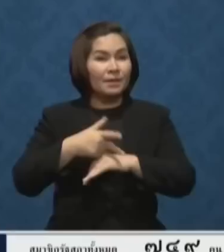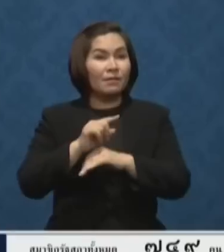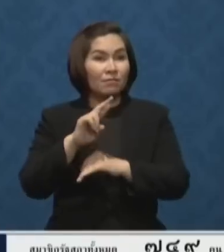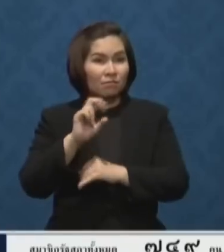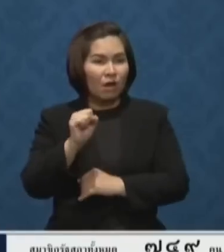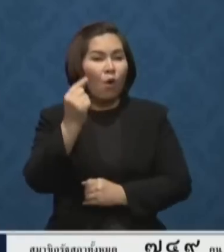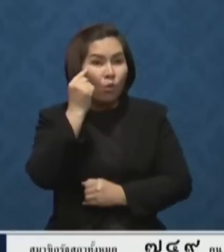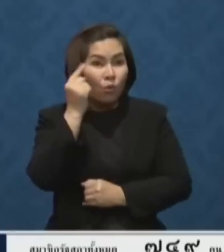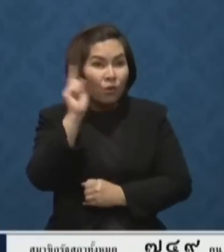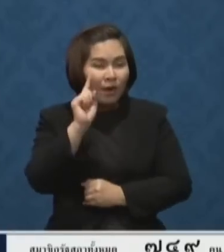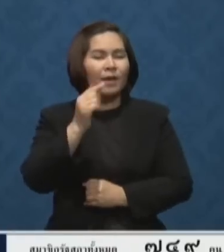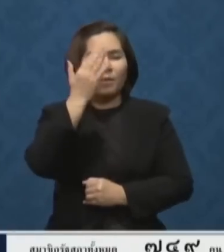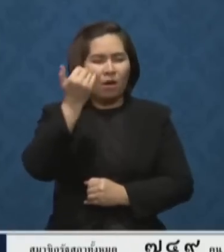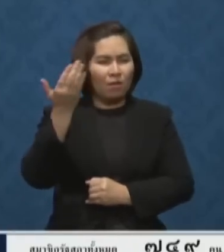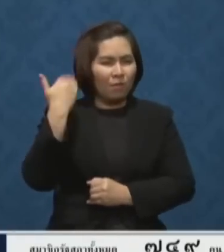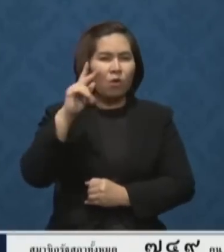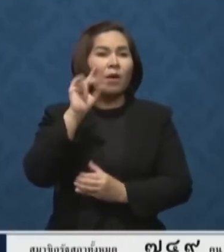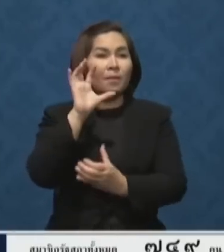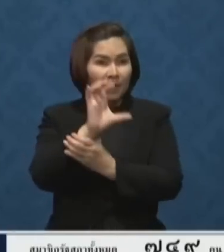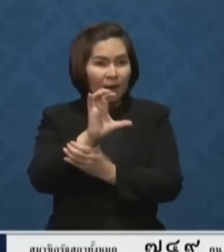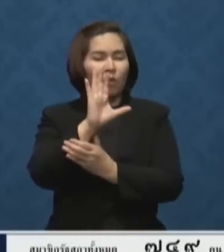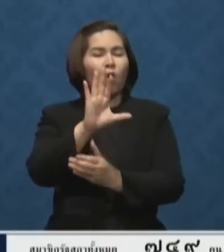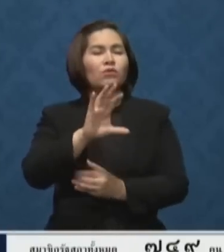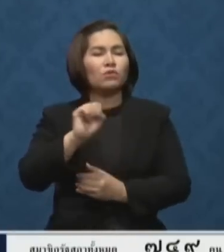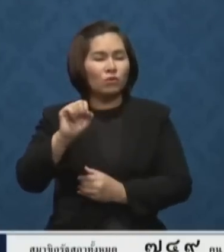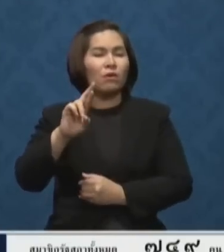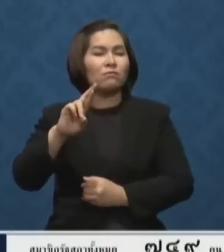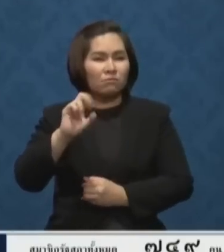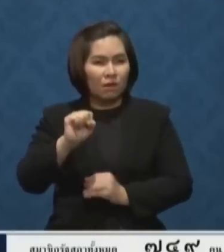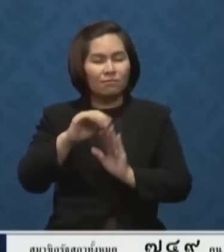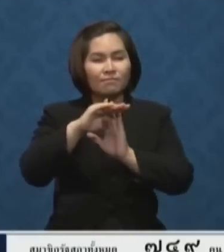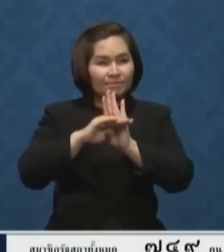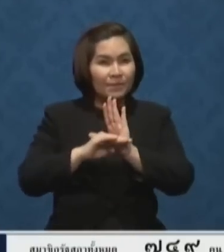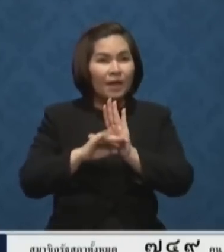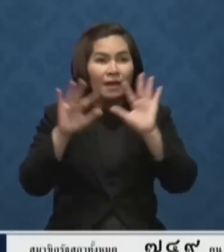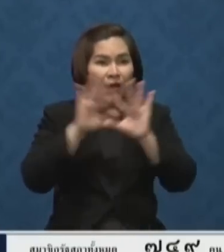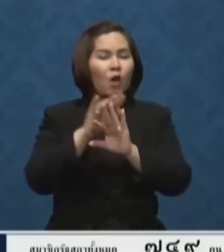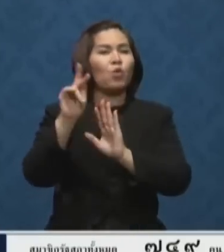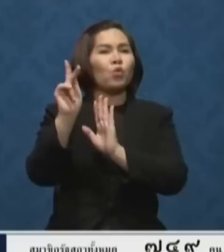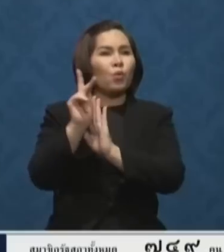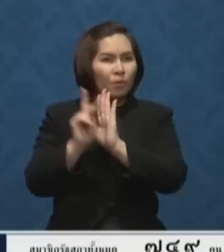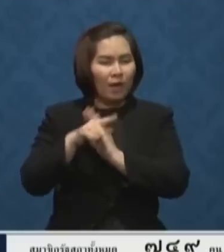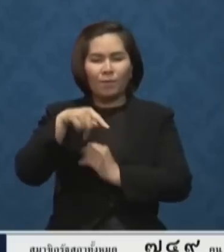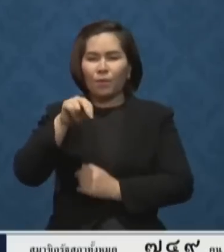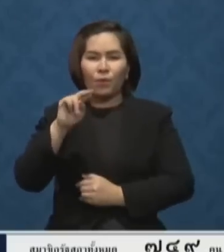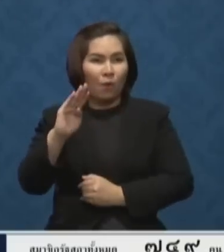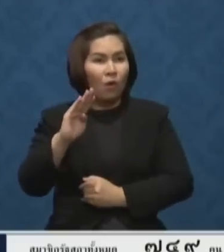าศาาาศศาาาศาศาาาศศาาาศศศาศ